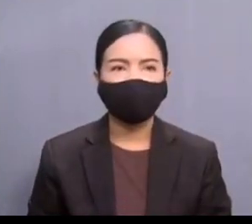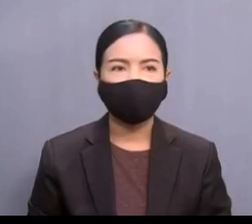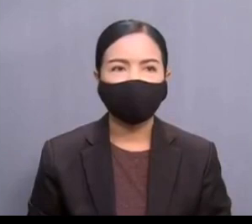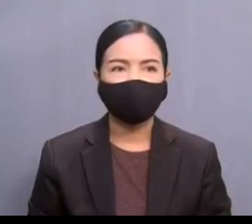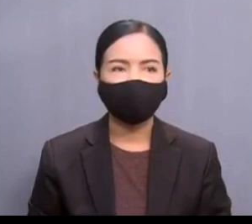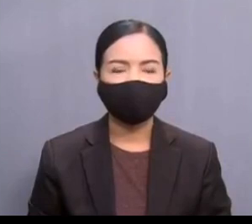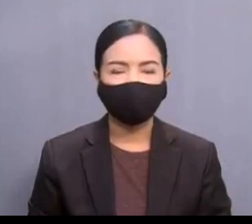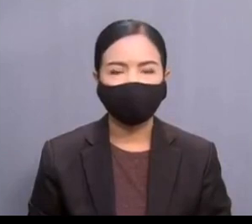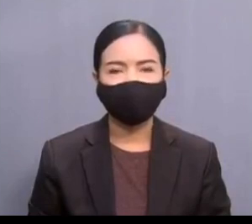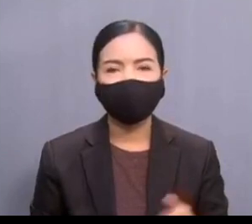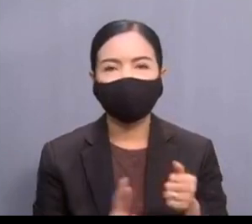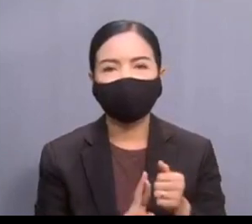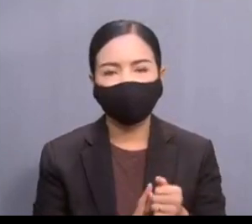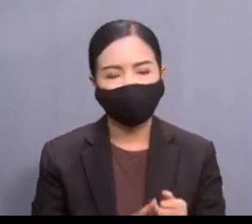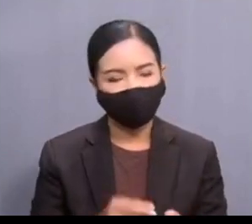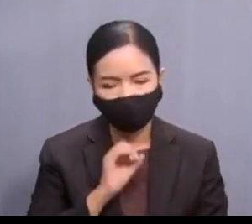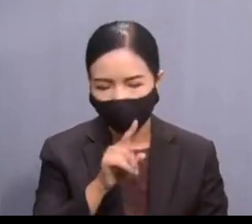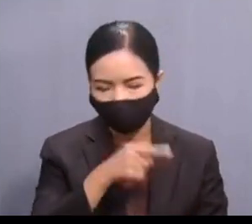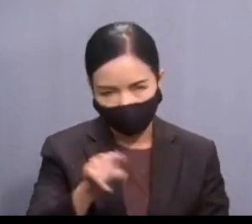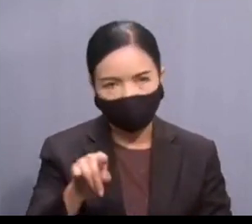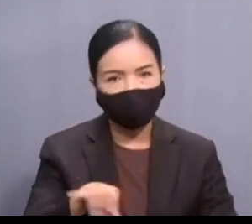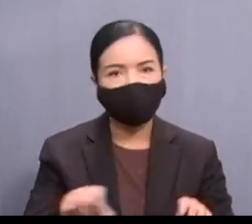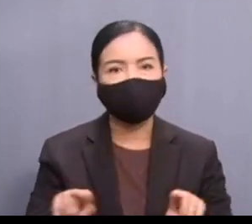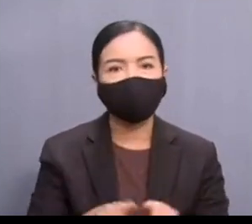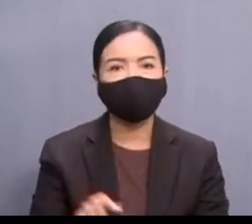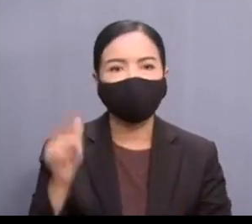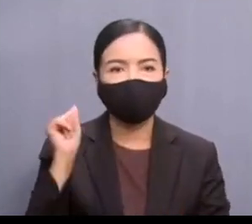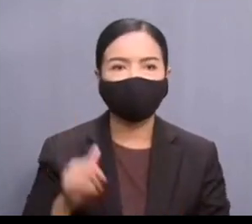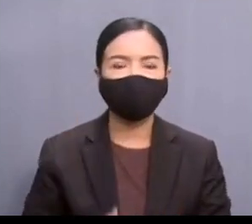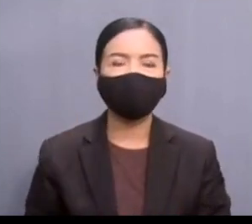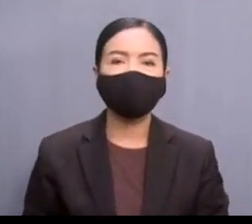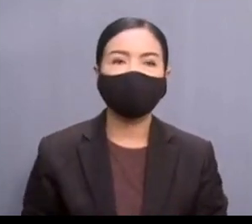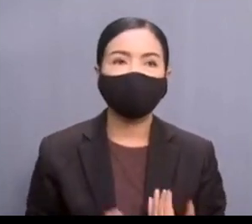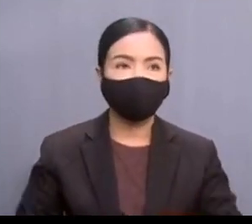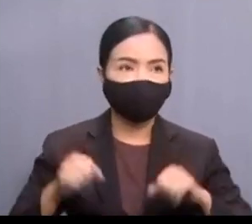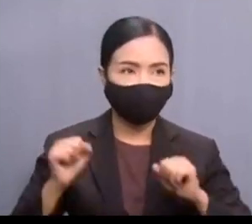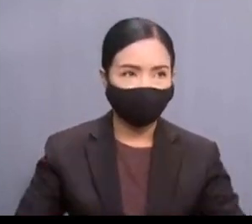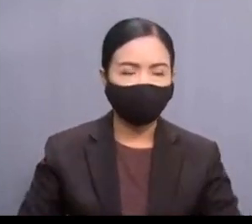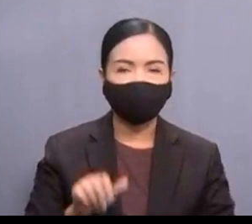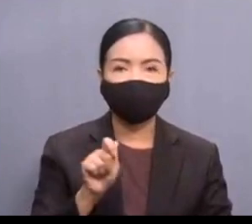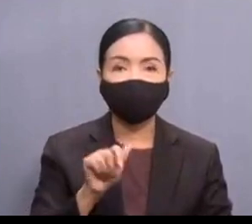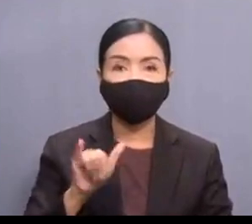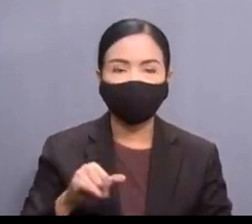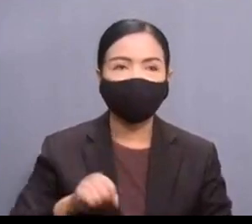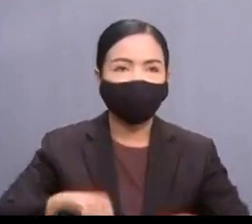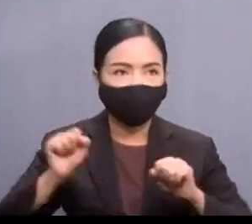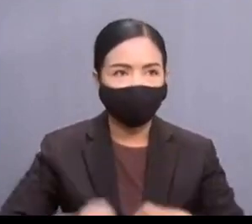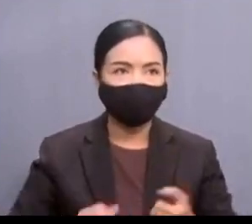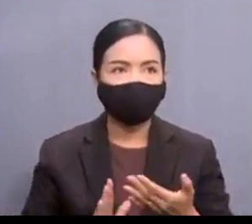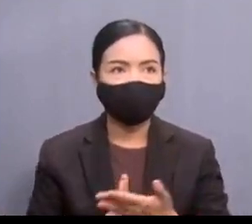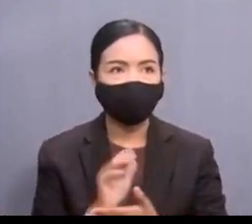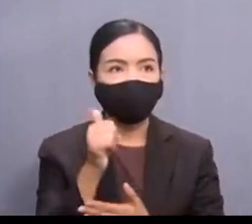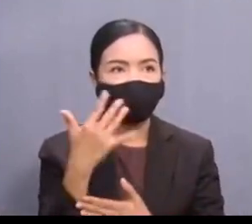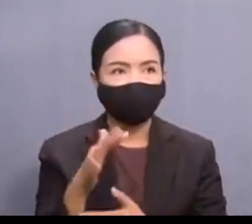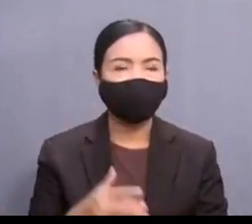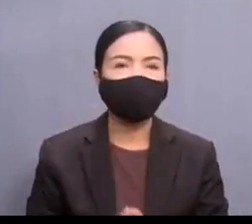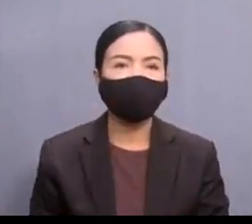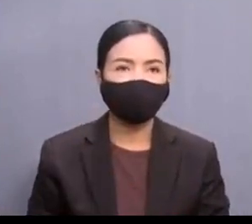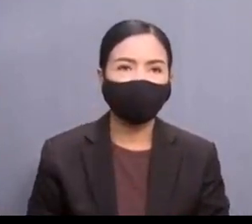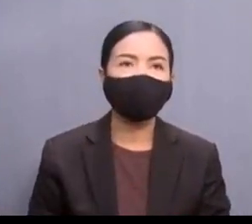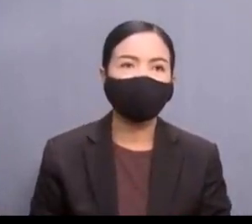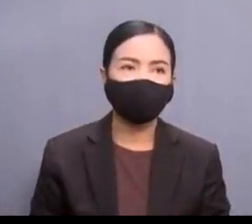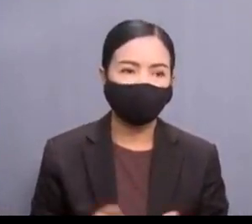ไปจัดการให้มันเป็นไปตามเดิมนะคะตอนนี้ที่อนุมัติแล้วจากอยนะฮะอนุมัติแล้วก็มี at